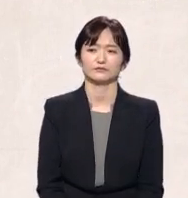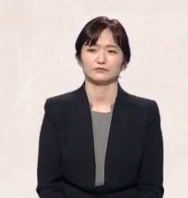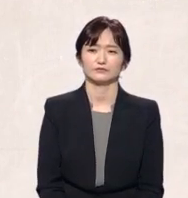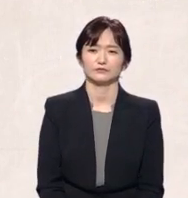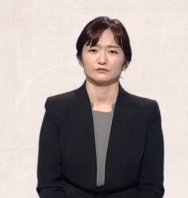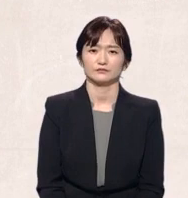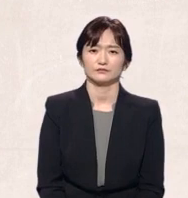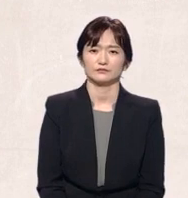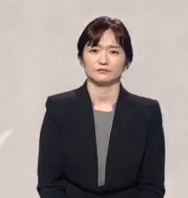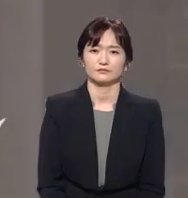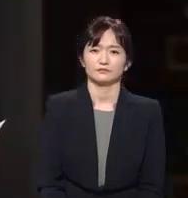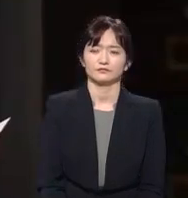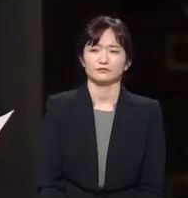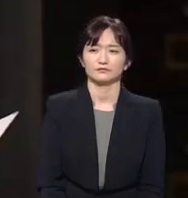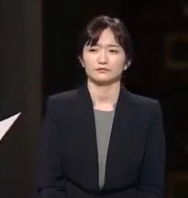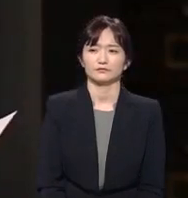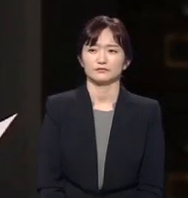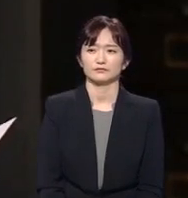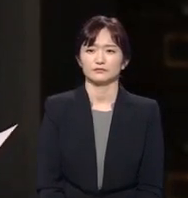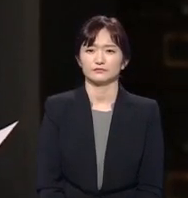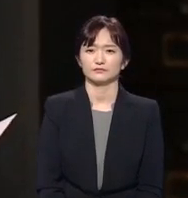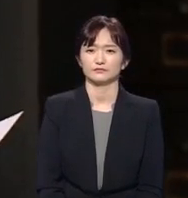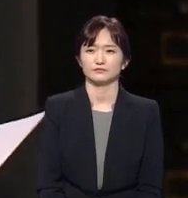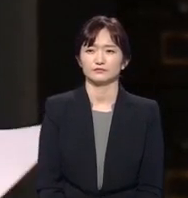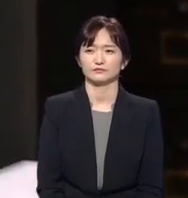겁니다 대전에서